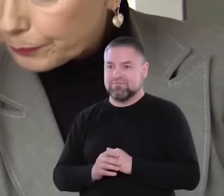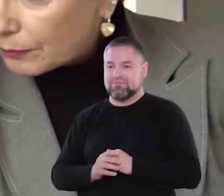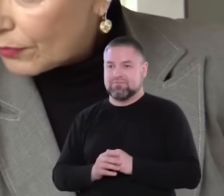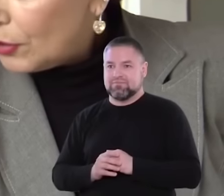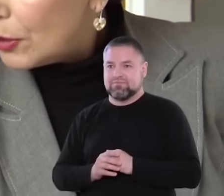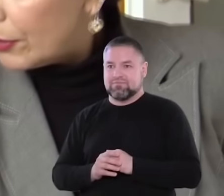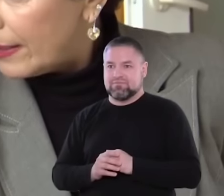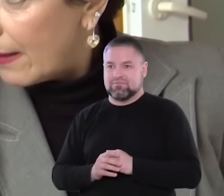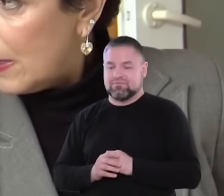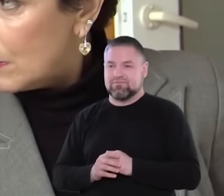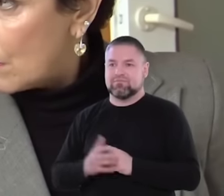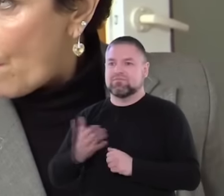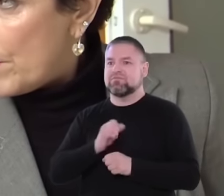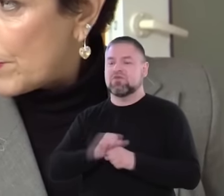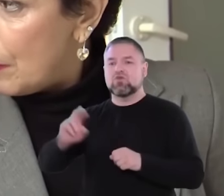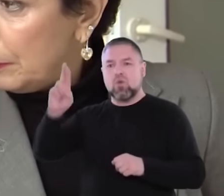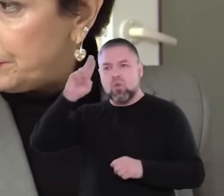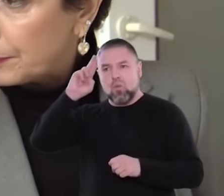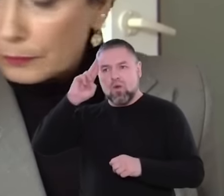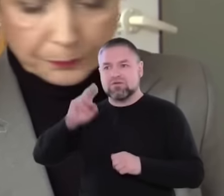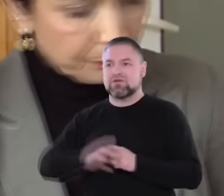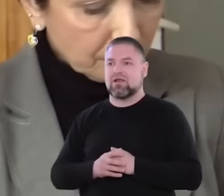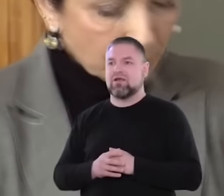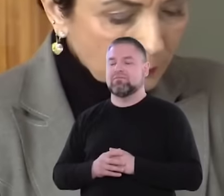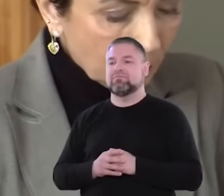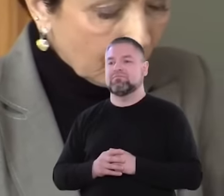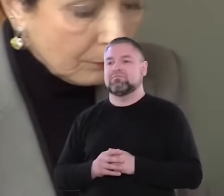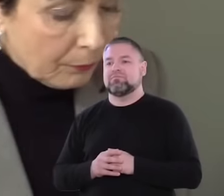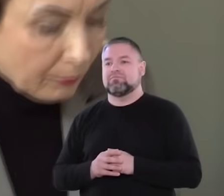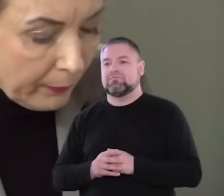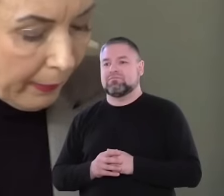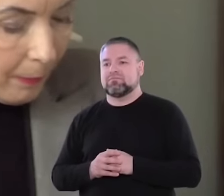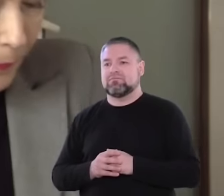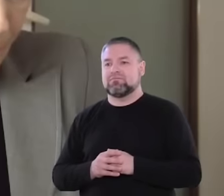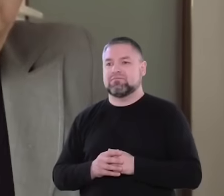Paweł, gdzie jest łazienka? Pokażę ci.